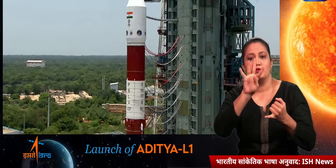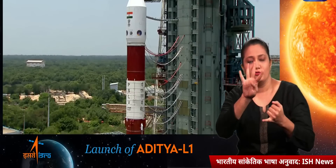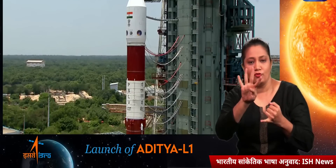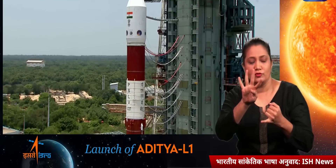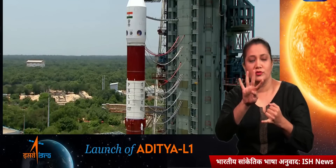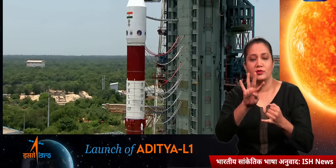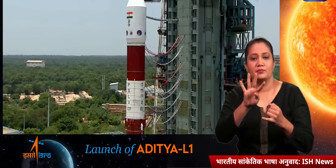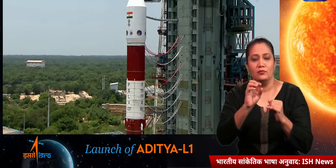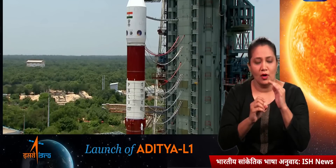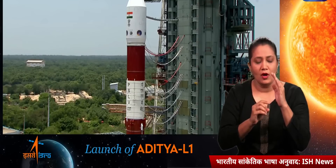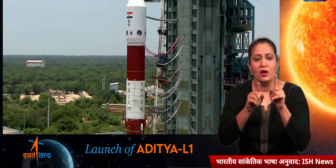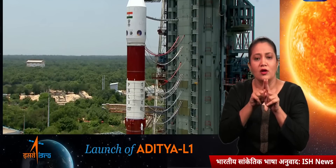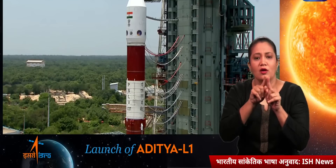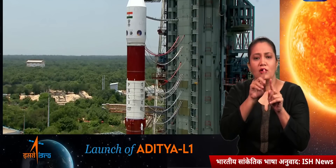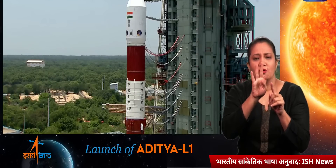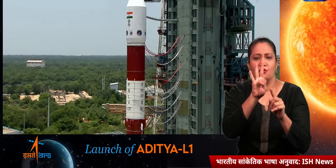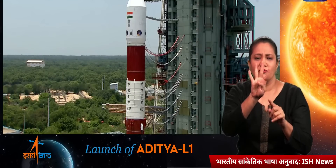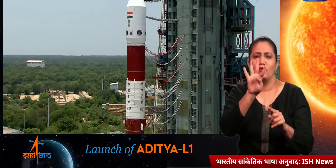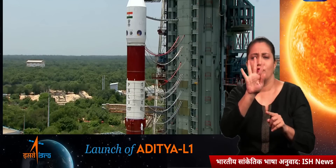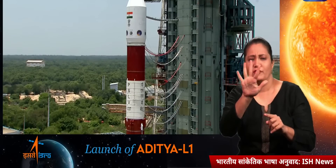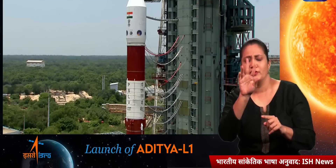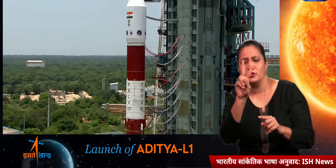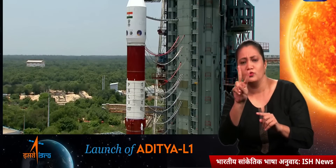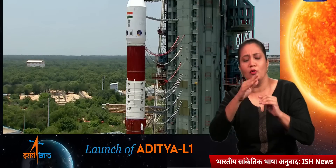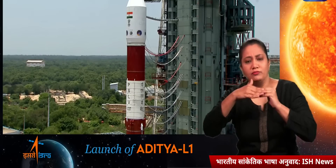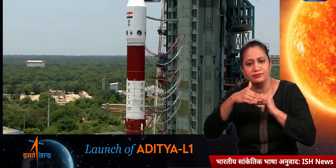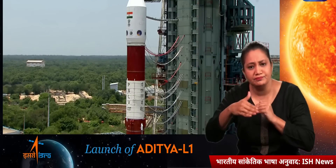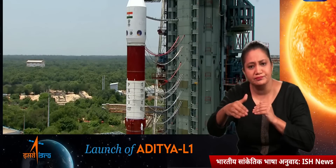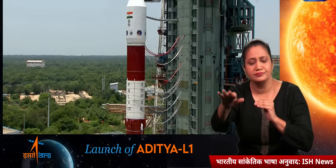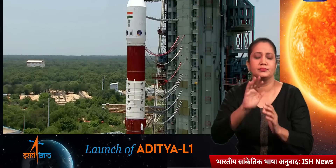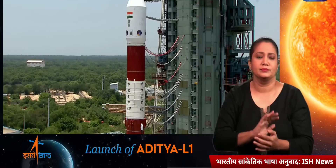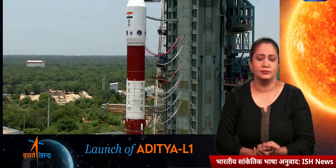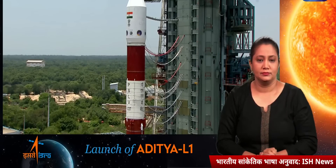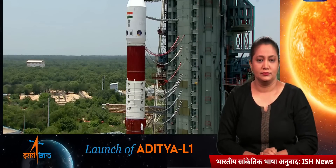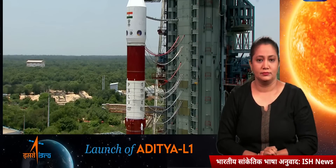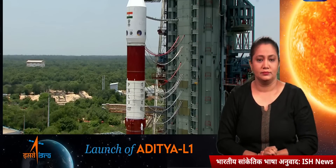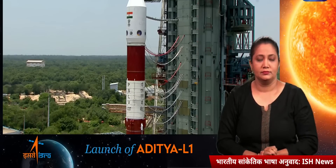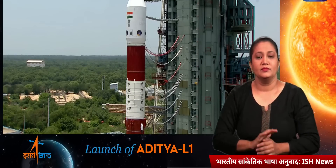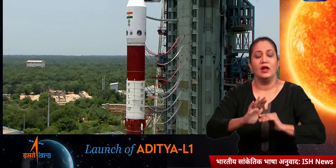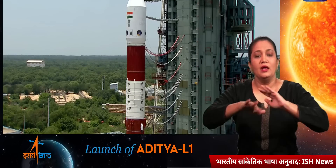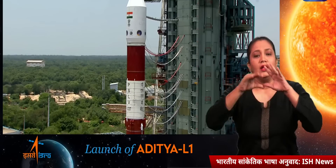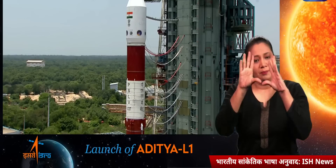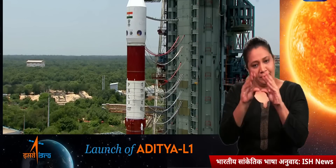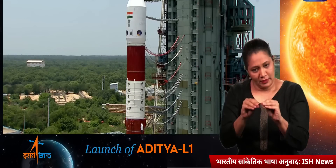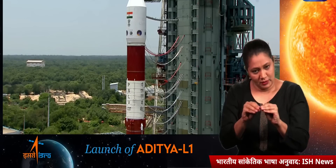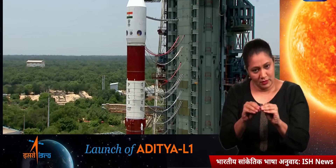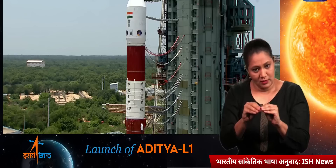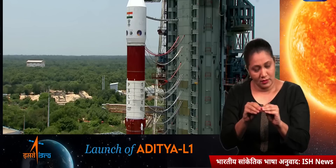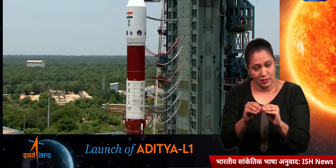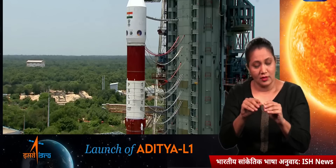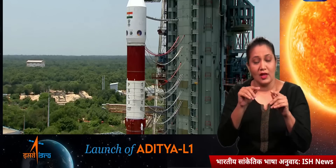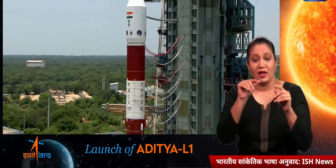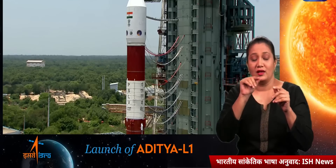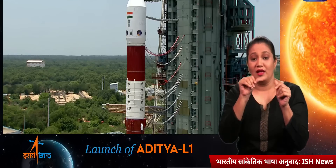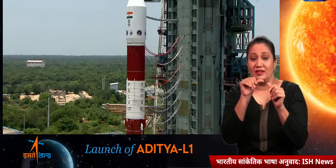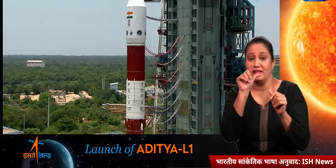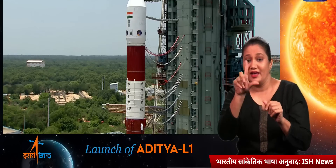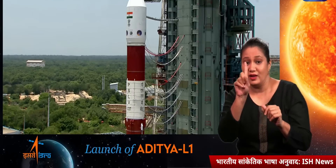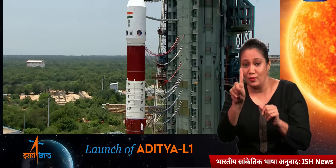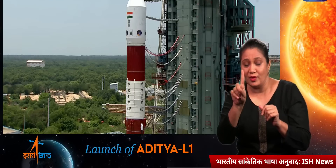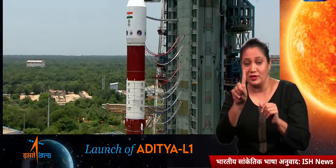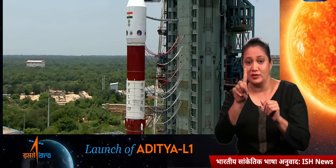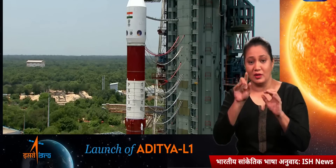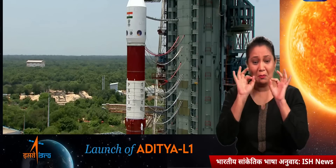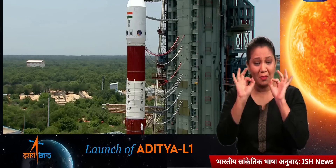कर 472 सेकेंड तक प्रणोद उत्पन्न किया जाएगा और फिर शांत हो जाएगा। आदित्य L1 के कक्षा की स्थिति